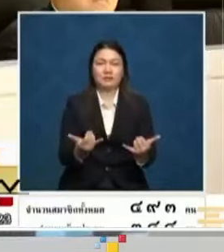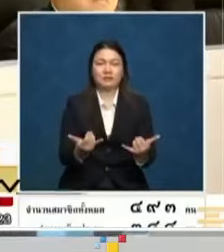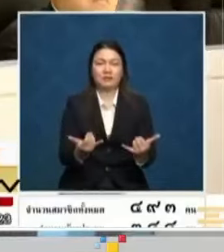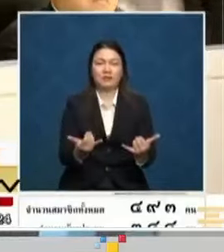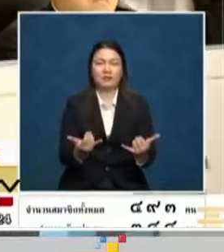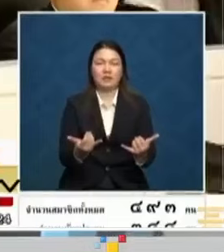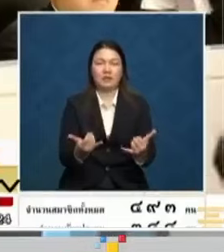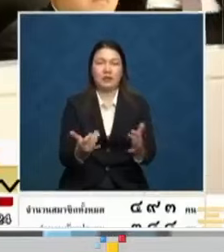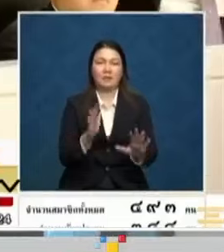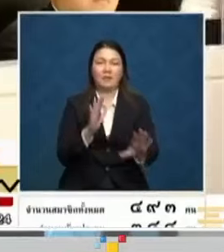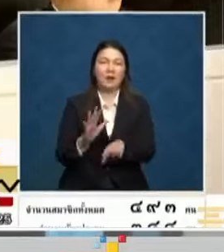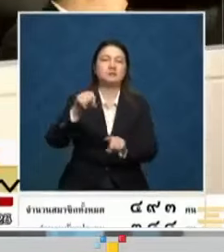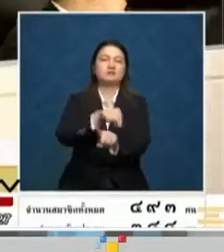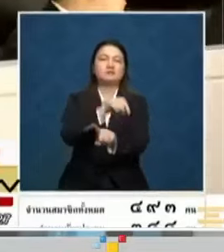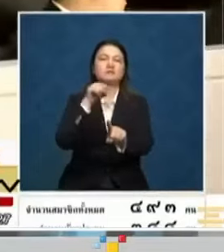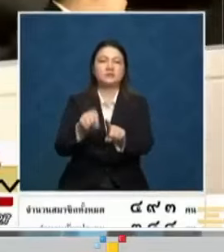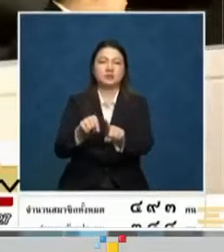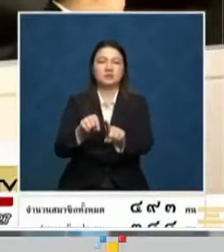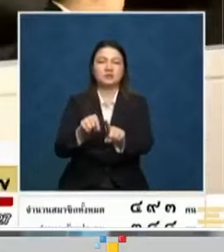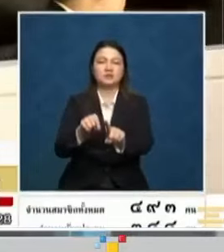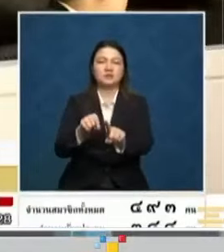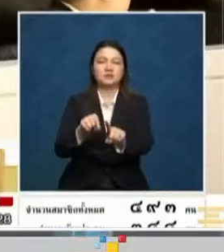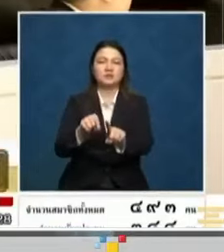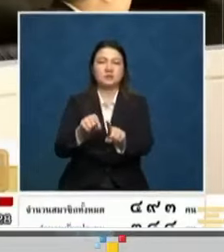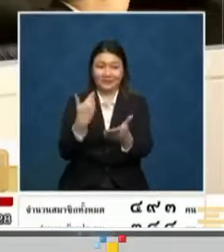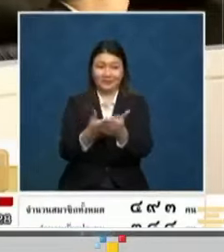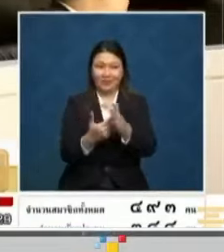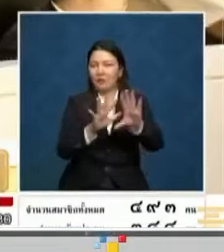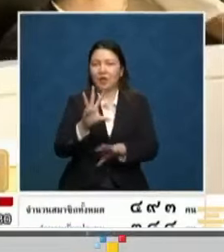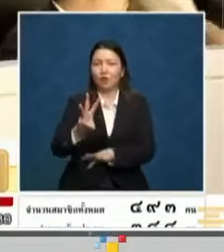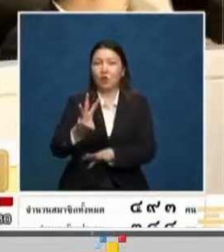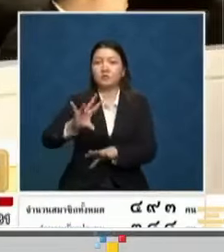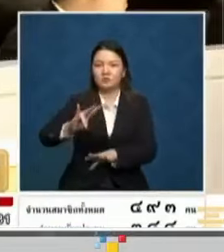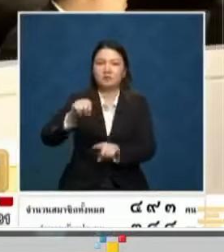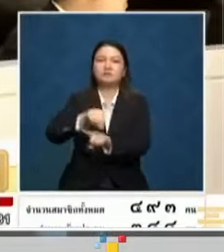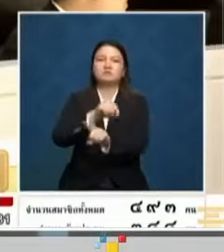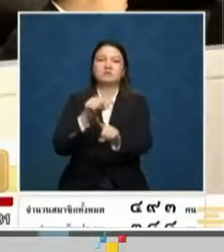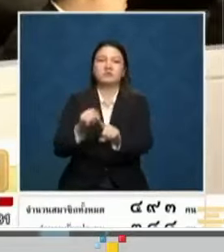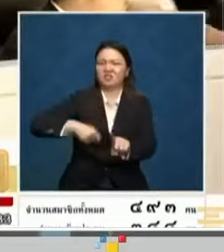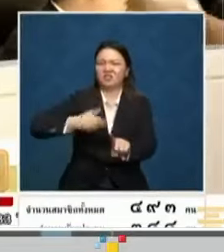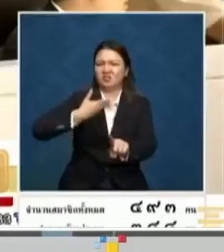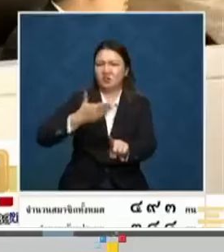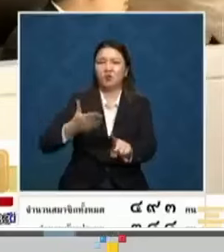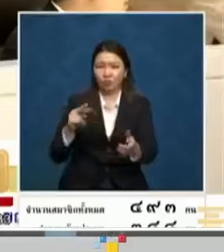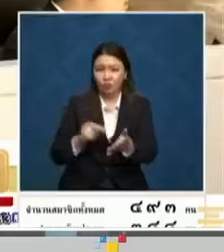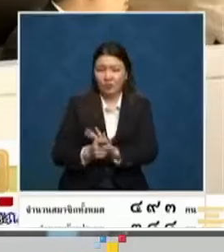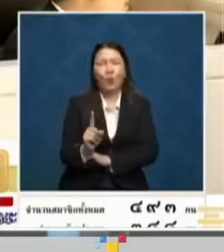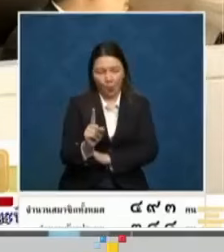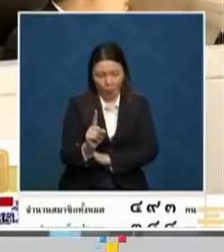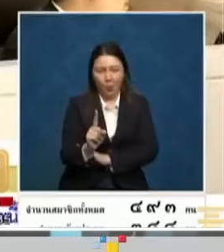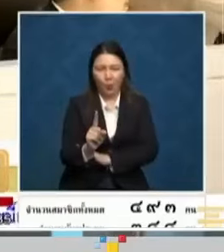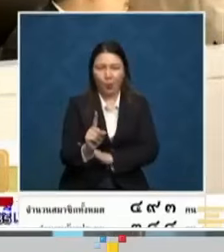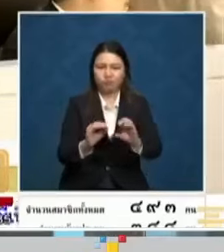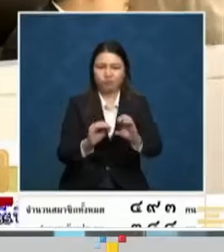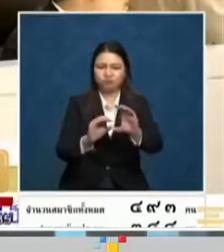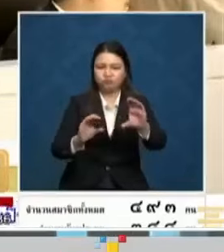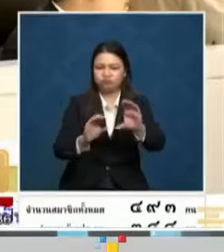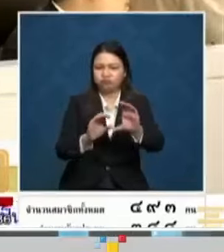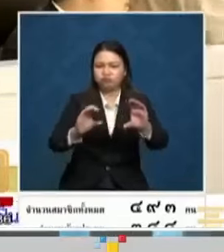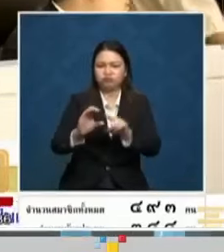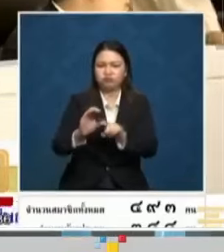นะซึ่งจริงๆแล้วเนี่ยอาจารย์วีระเนี่ยพูดถูกแต่ถ้าพูดถูกยิ่งไปกว่านั้นคือต่อให้เป็นพรรคส้มมาเป็นรัฐบ